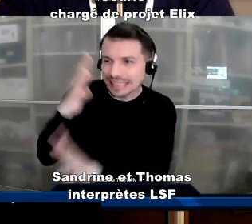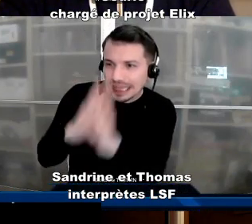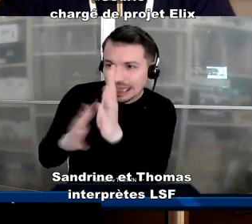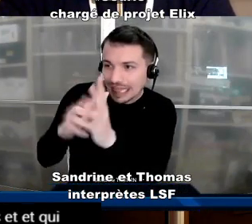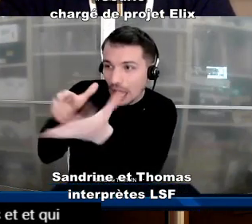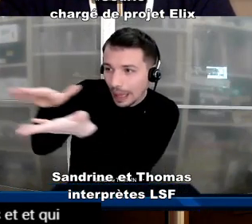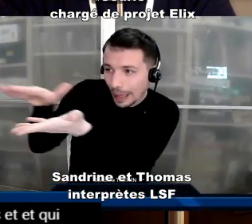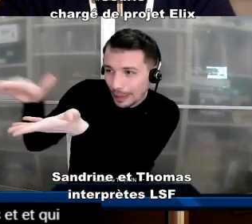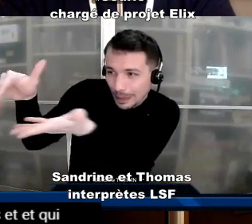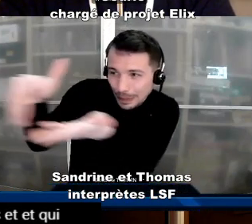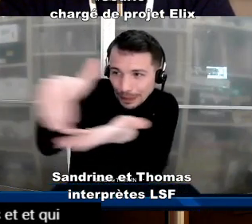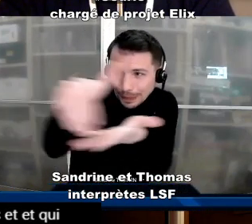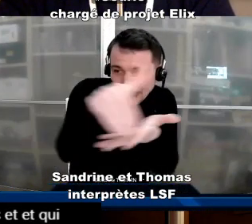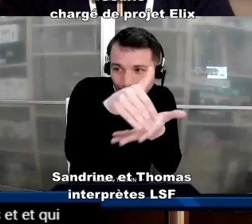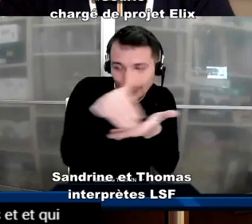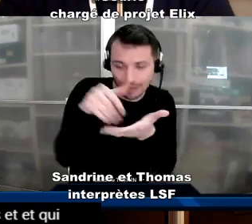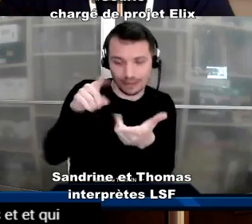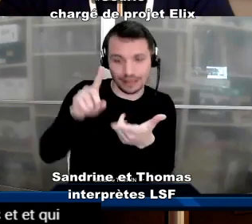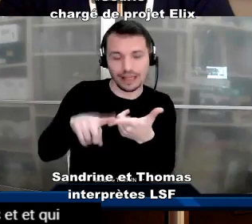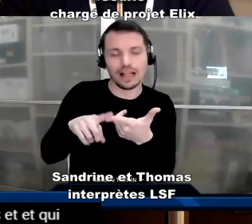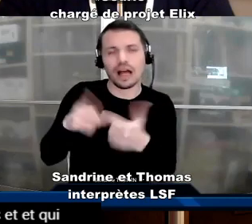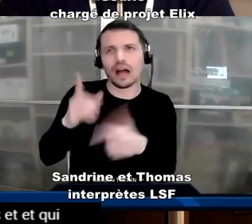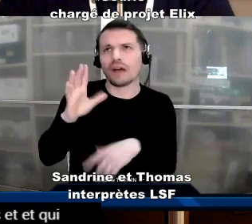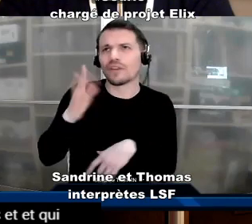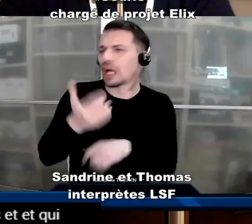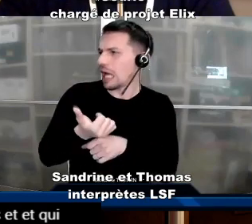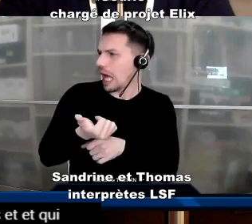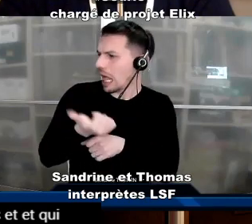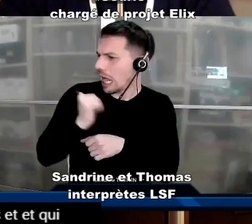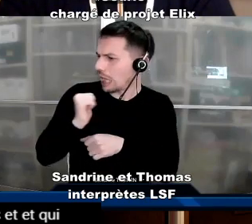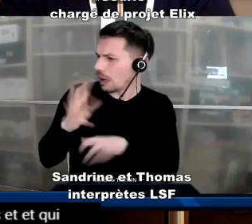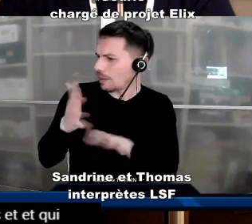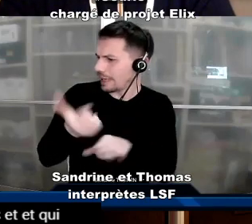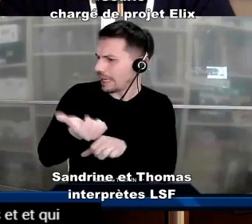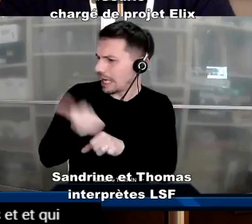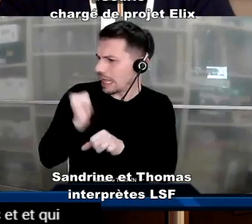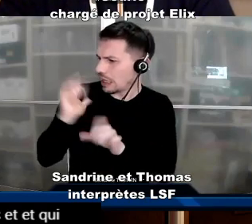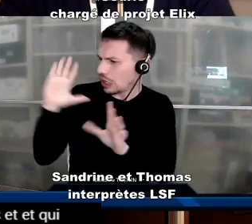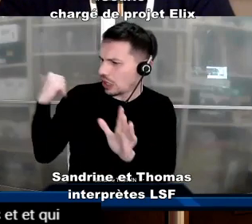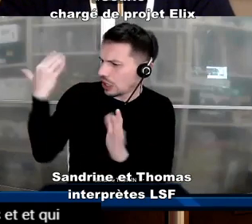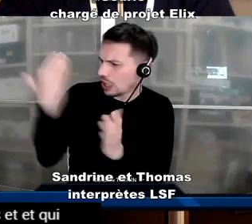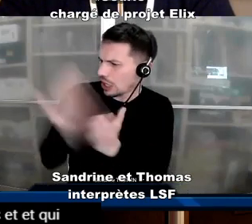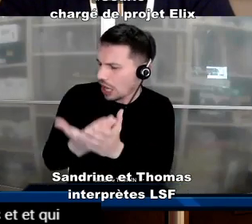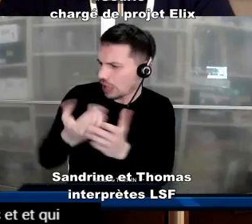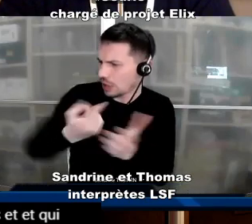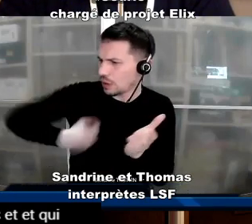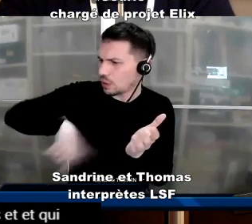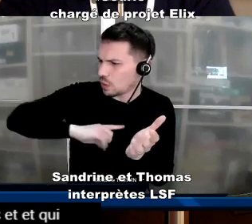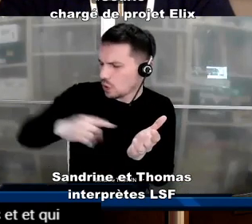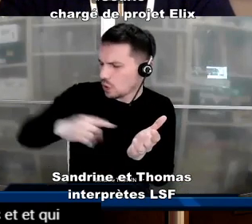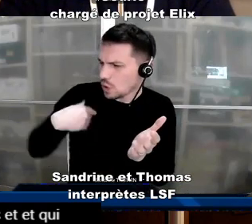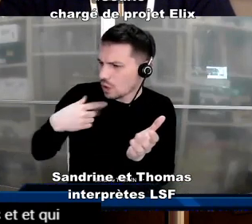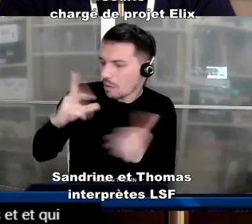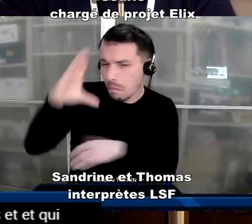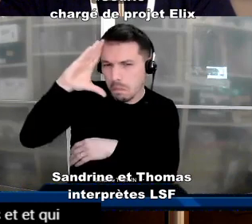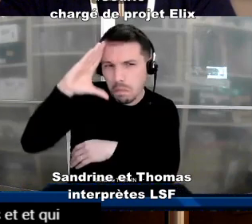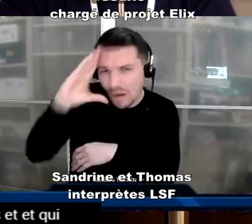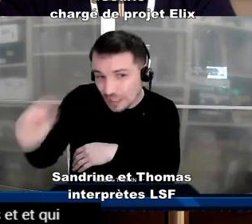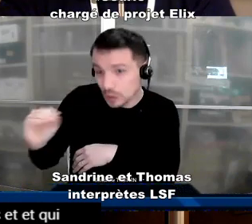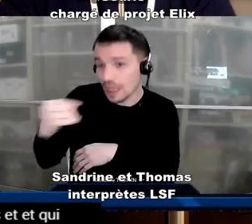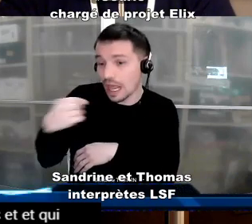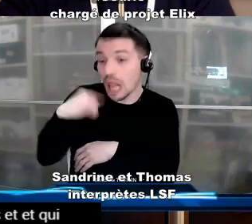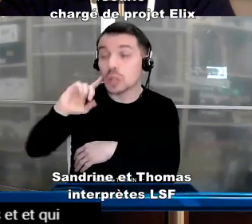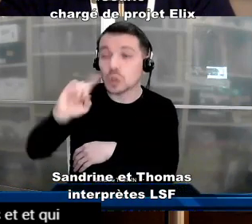là, par exemple, depuis un an, on travaille beaucoup avec des professionnels